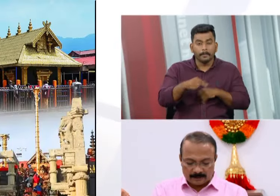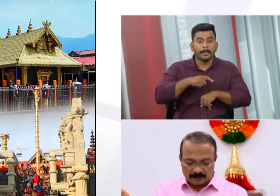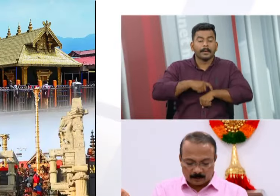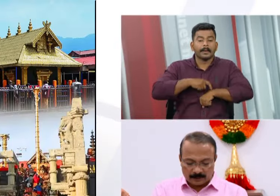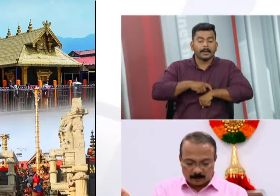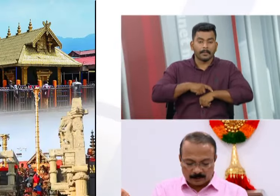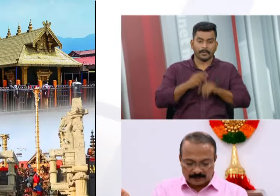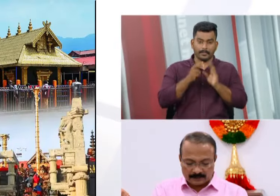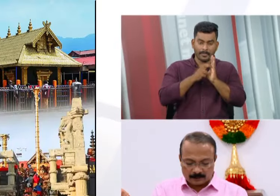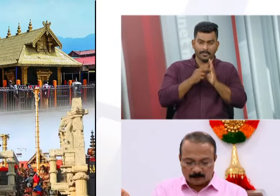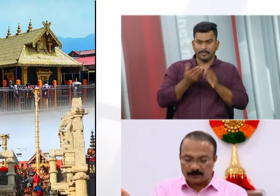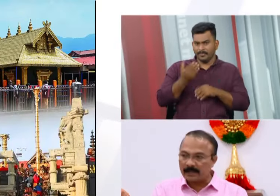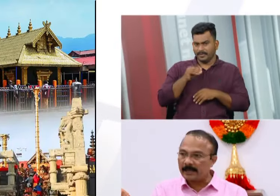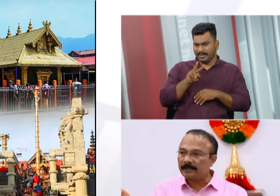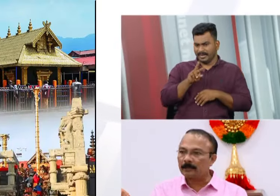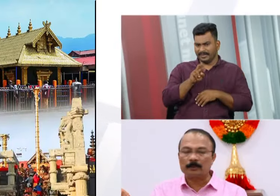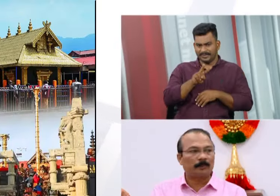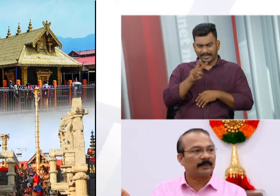2022-23